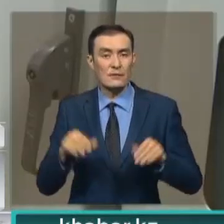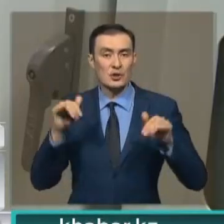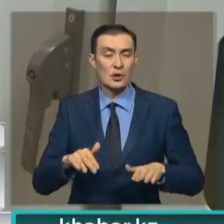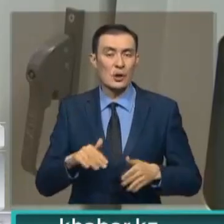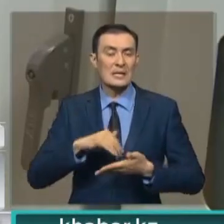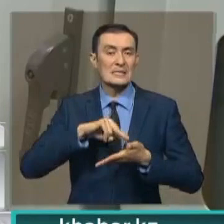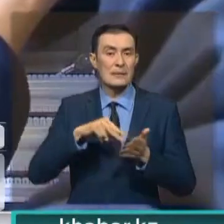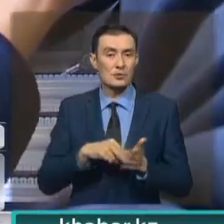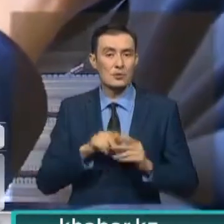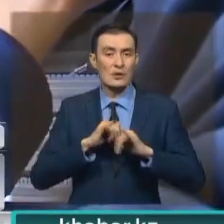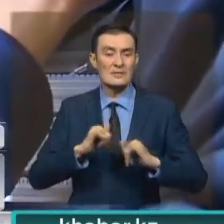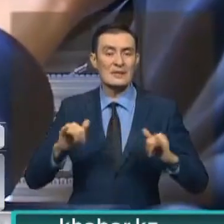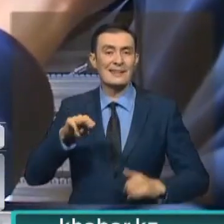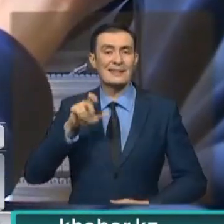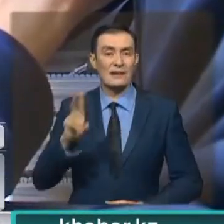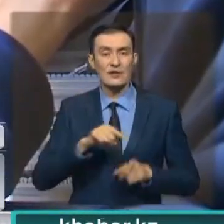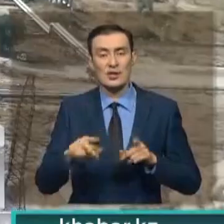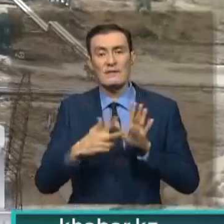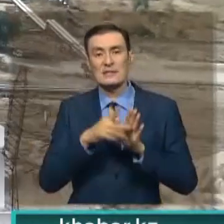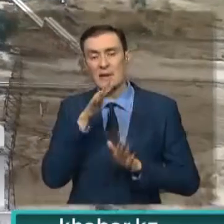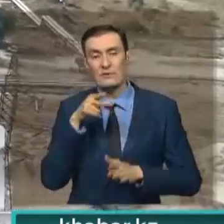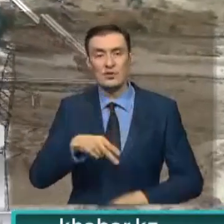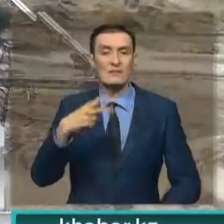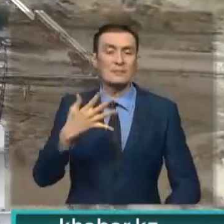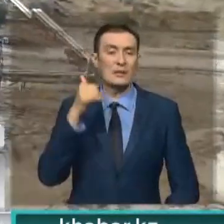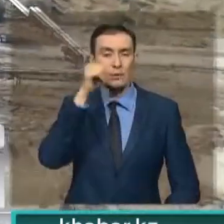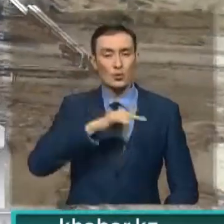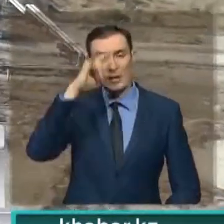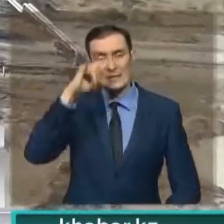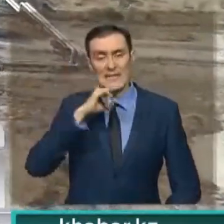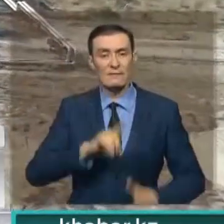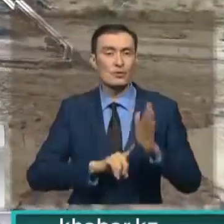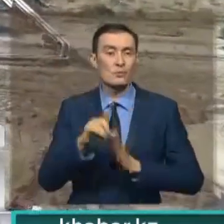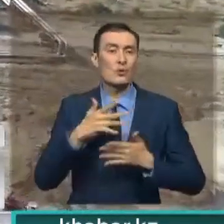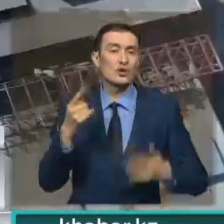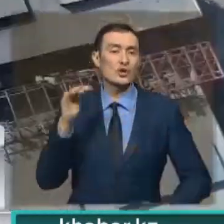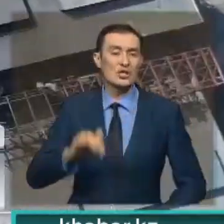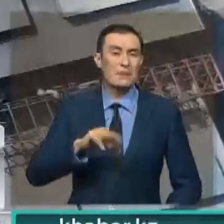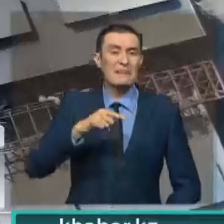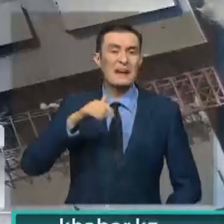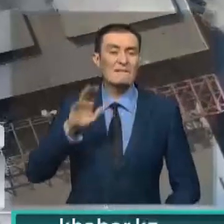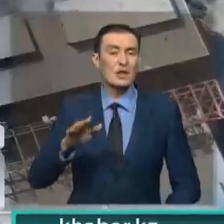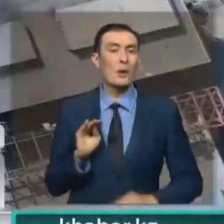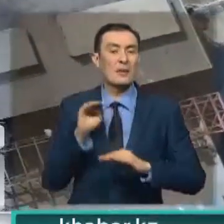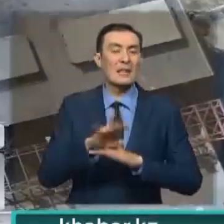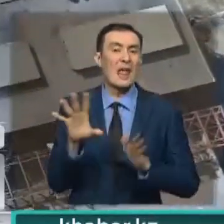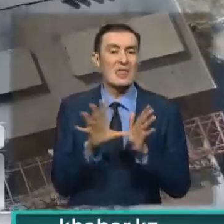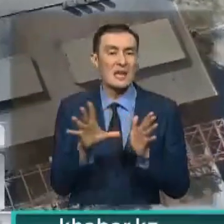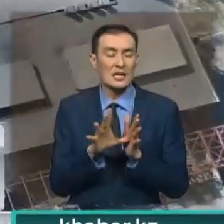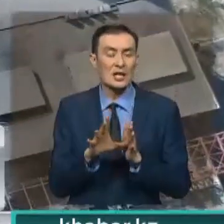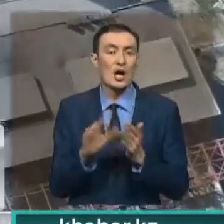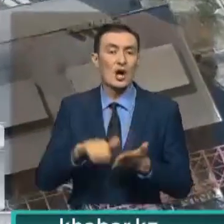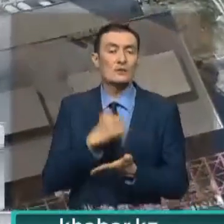концепцию развития тэк на ближайшие 8 лет в 2025 в казахстане введут свыше тысячи мегаватт дополнительной энергии на базе